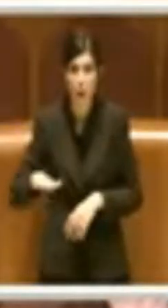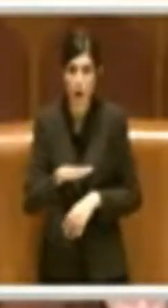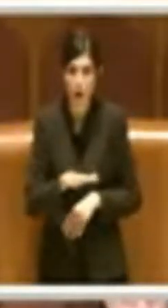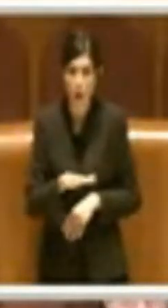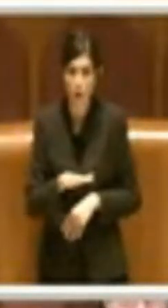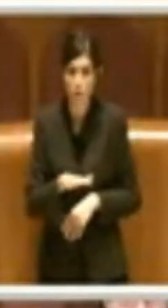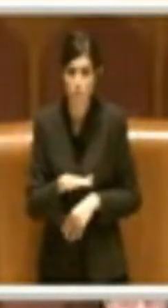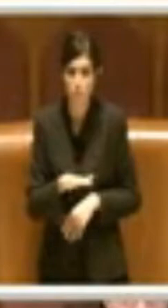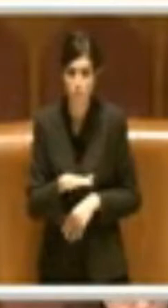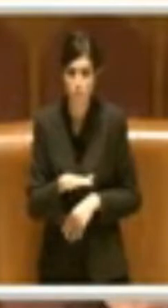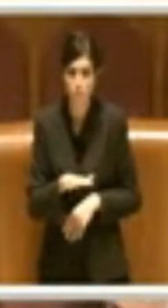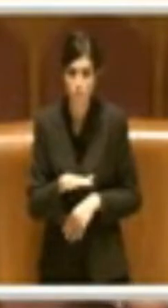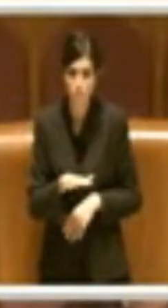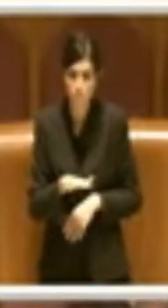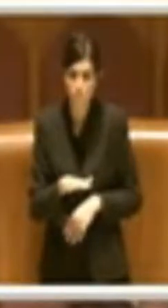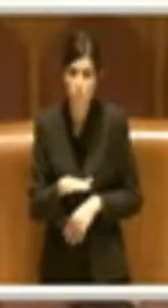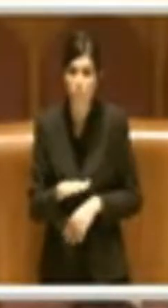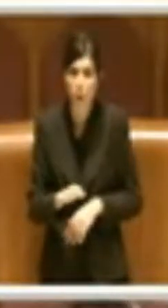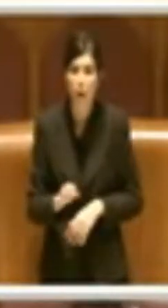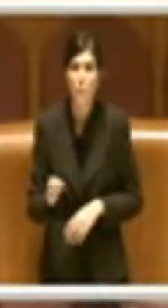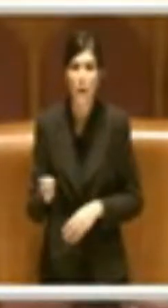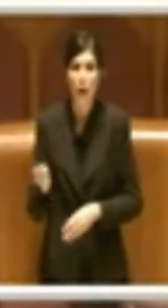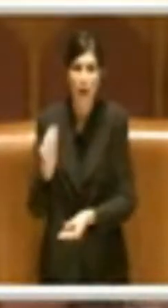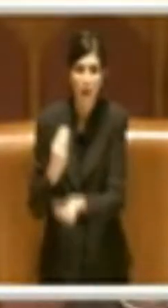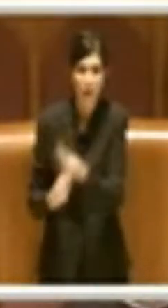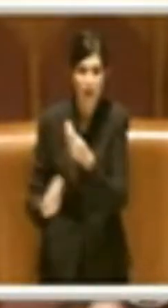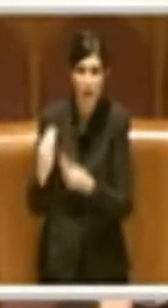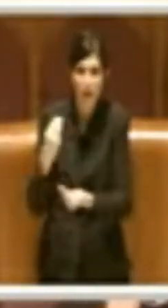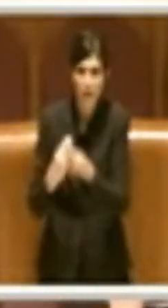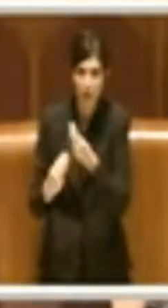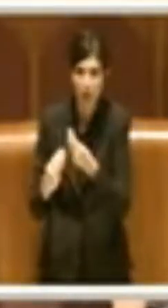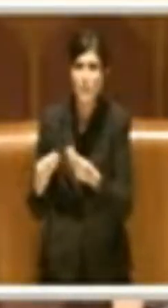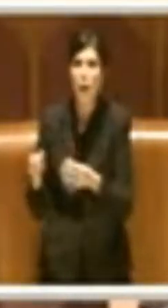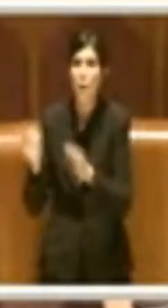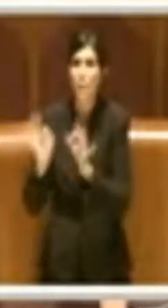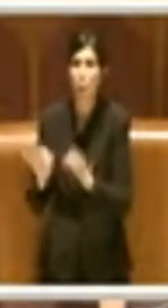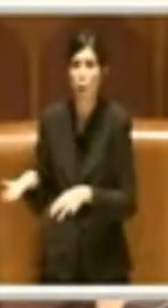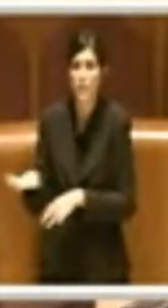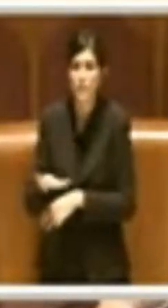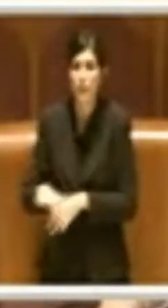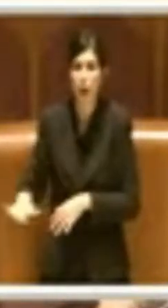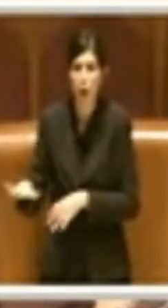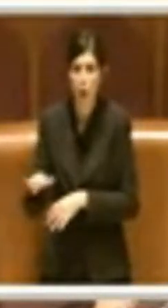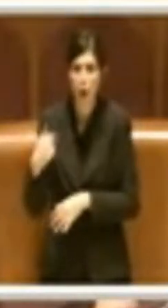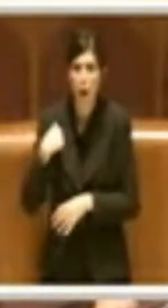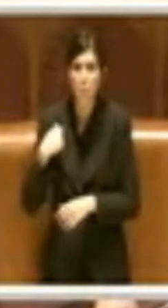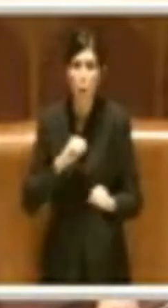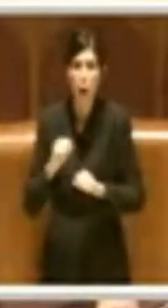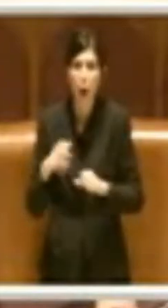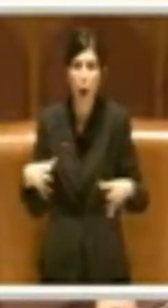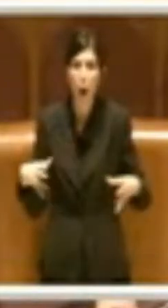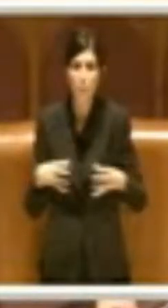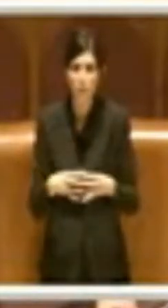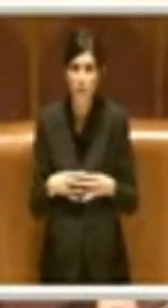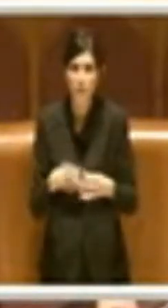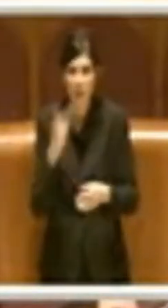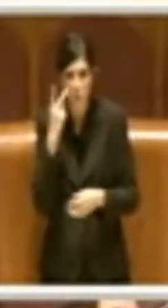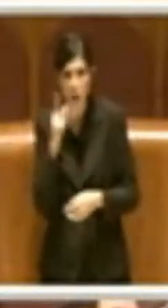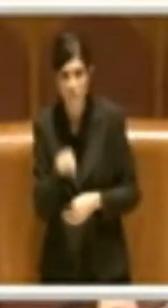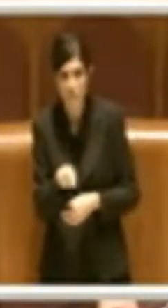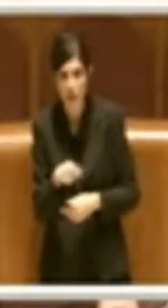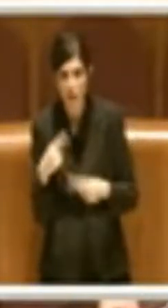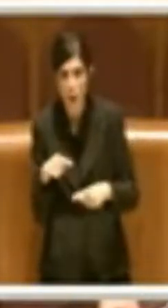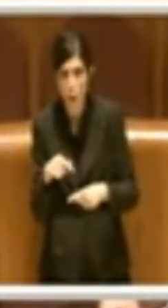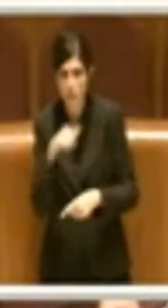base alle richieste che vengono fatte proprio dal corpo di polizia locale, ma che anche questa amministrazione rileva ovviamente come